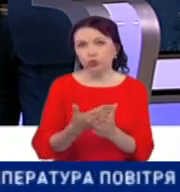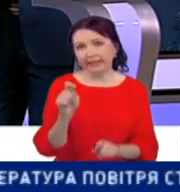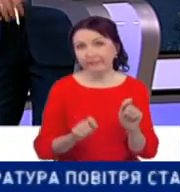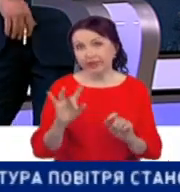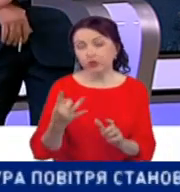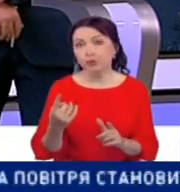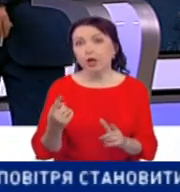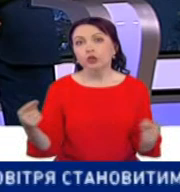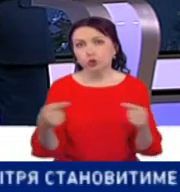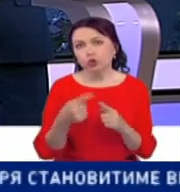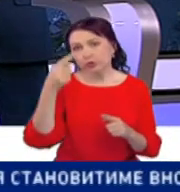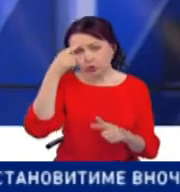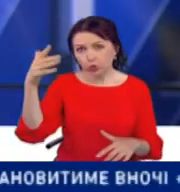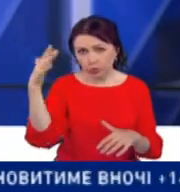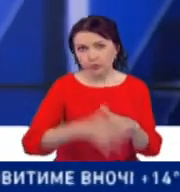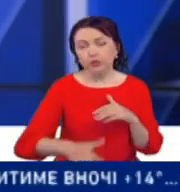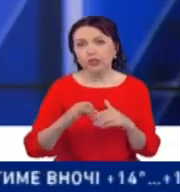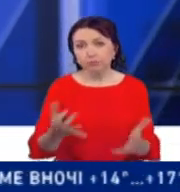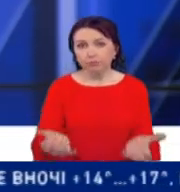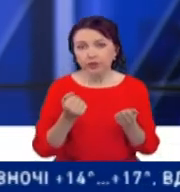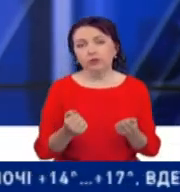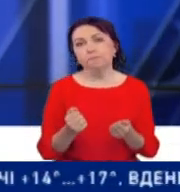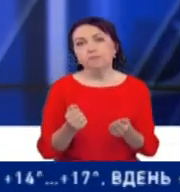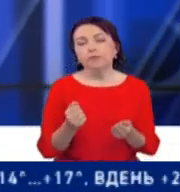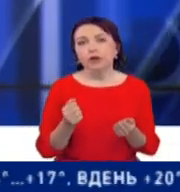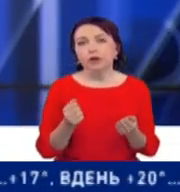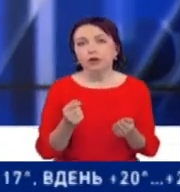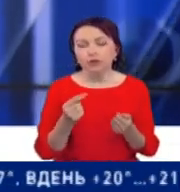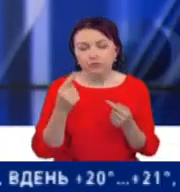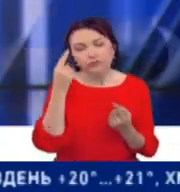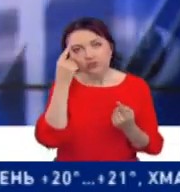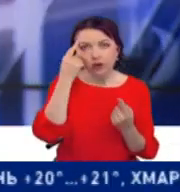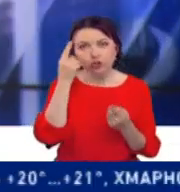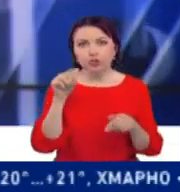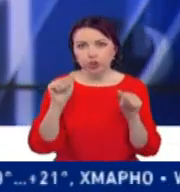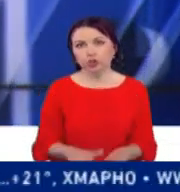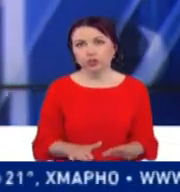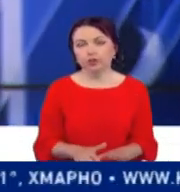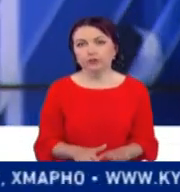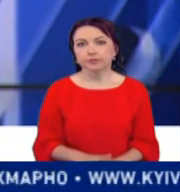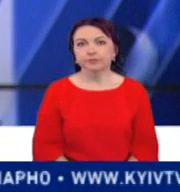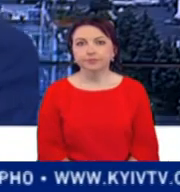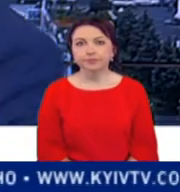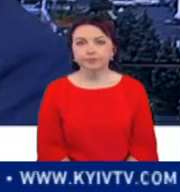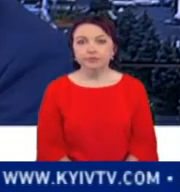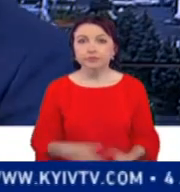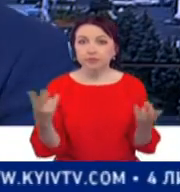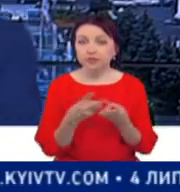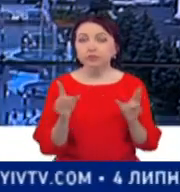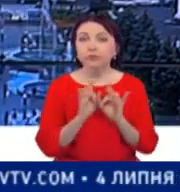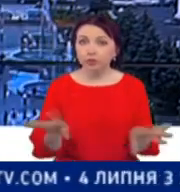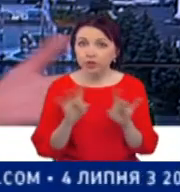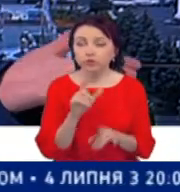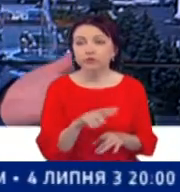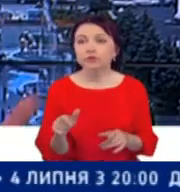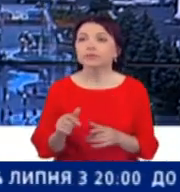знала, об'єктивно, так, чітко розуміти і прийняти зважене рішення. Тому це інформаційну певну кампанію треба проводити, звичайно, і пояснювати людям. Да? Я